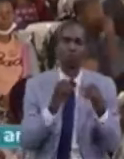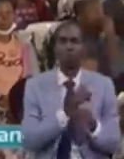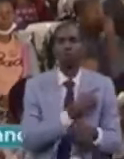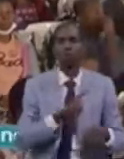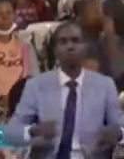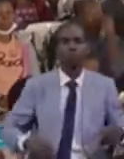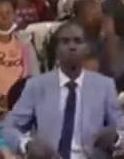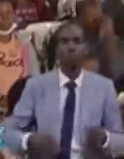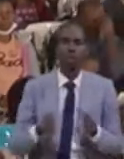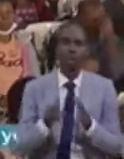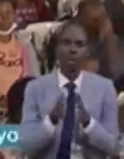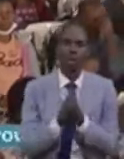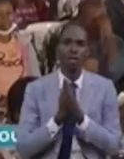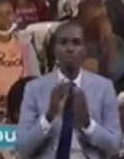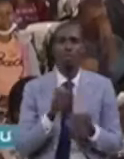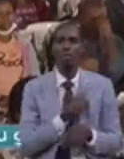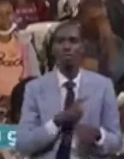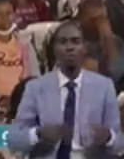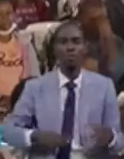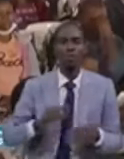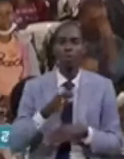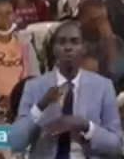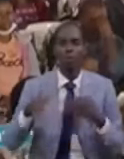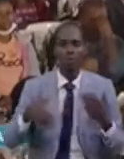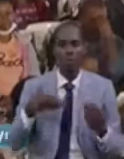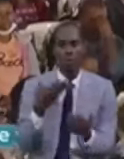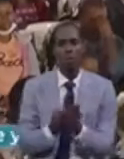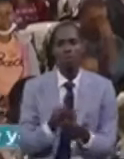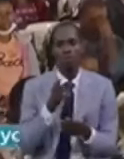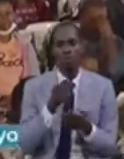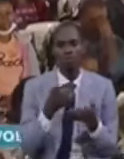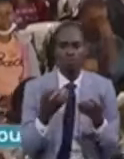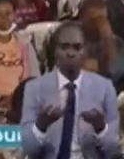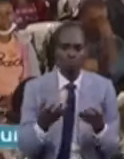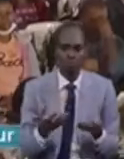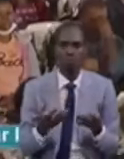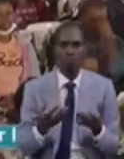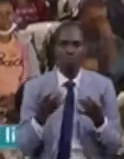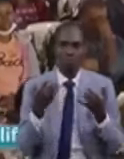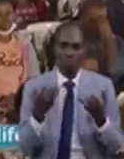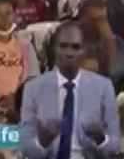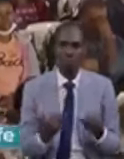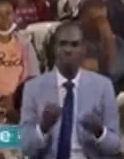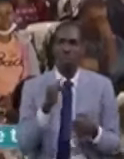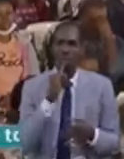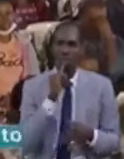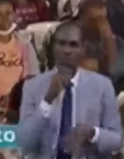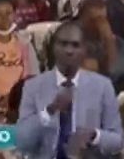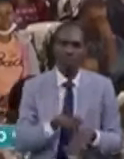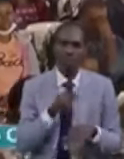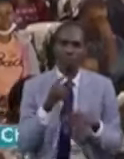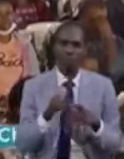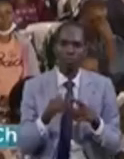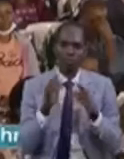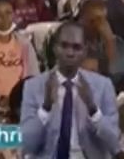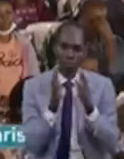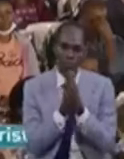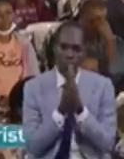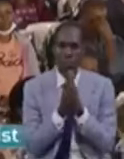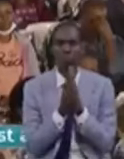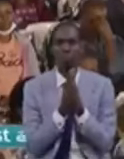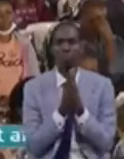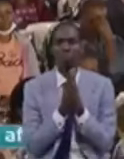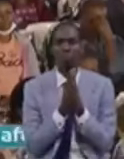soyons en prière notre père dans le seigur revient et les bén seront déversé du ciel sur chacun